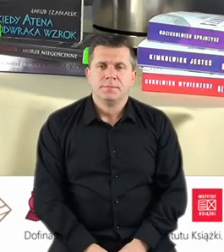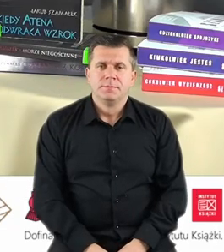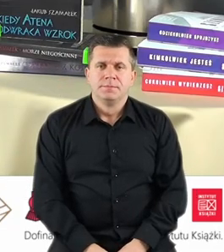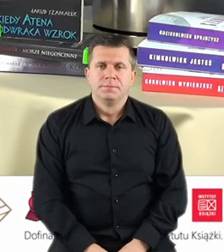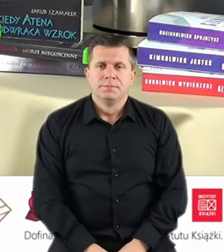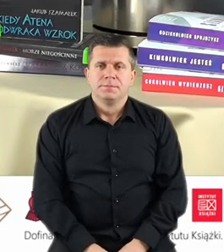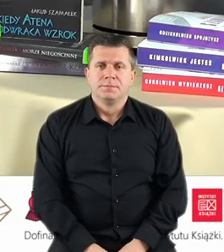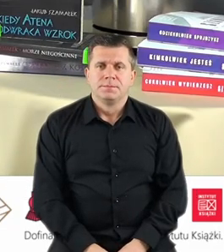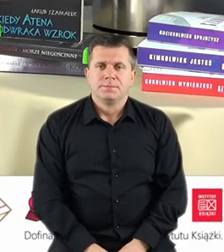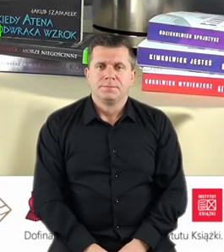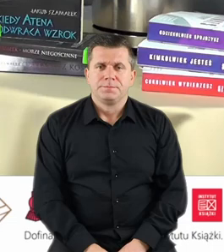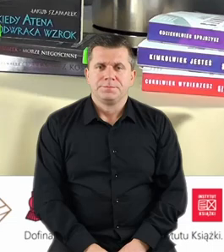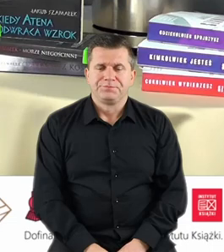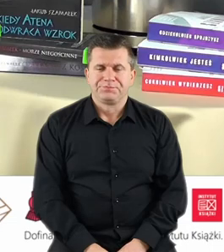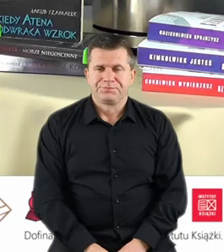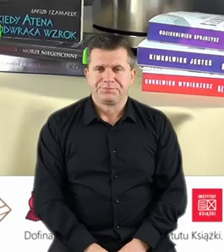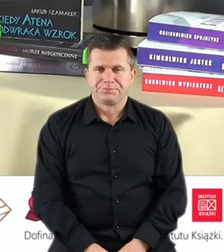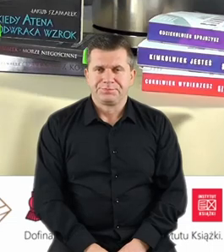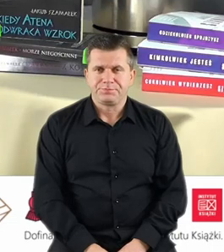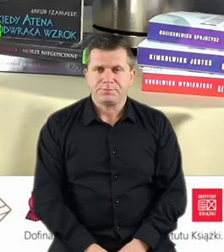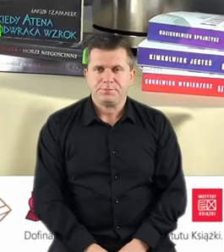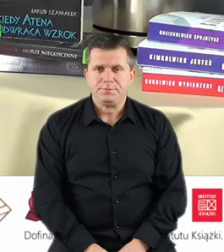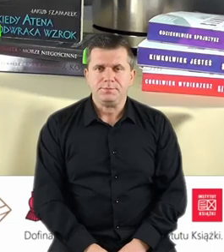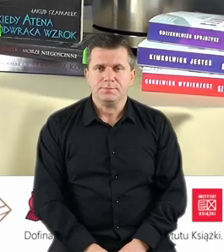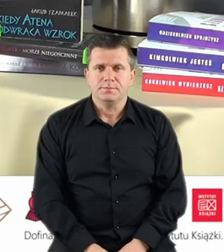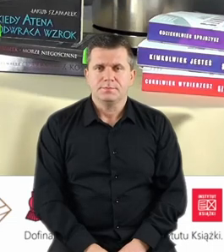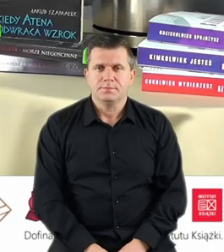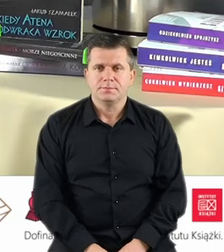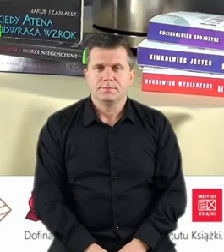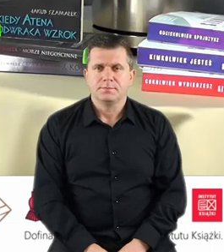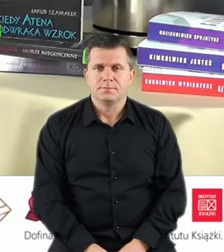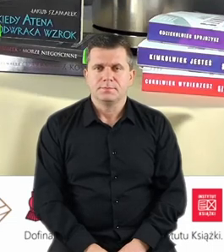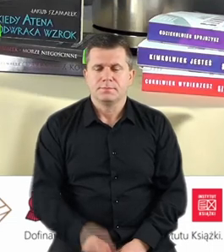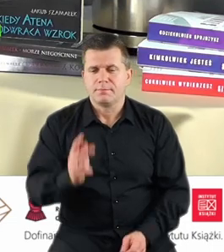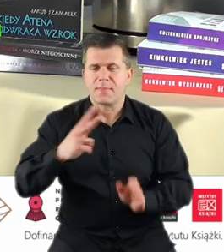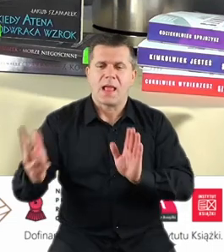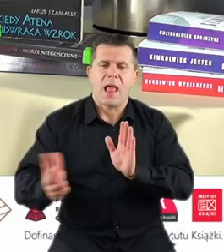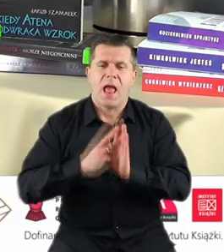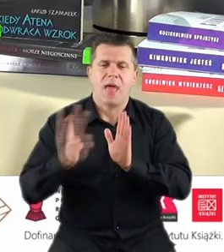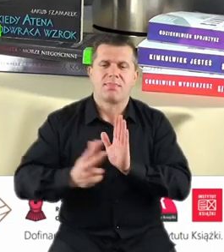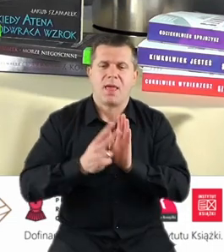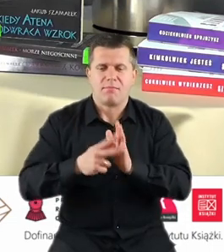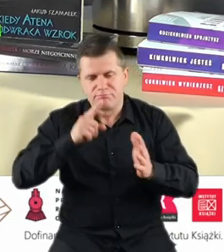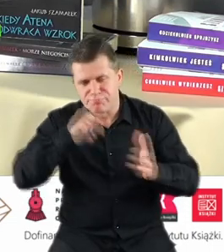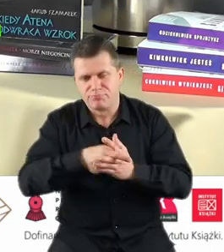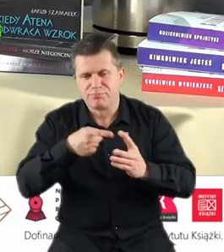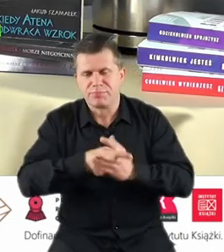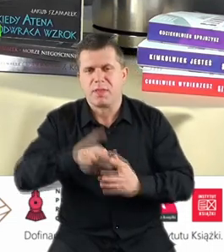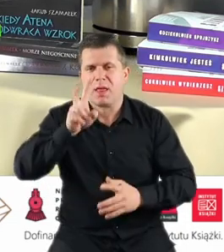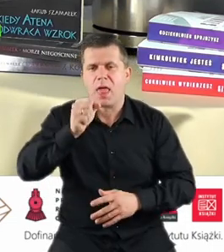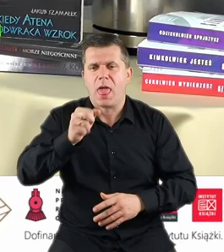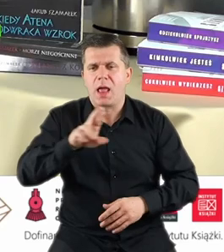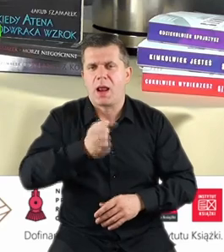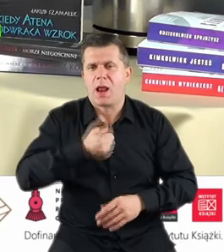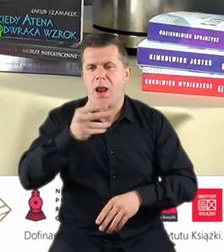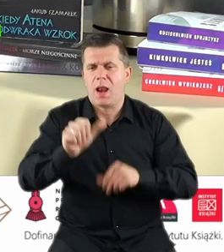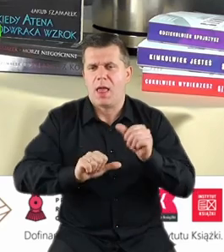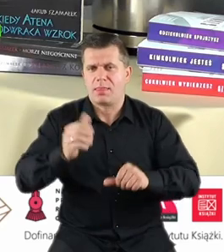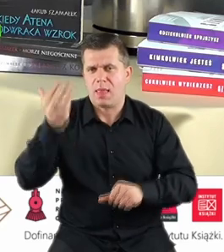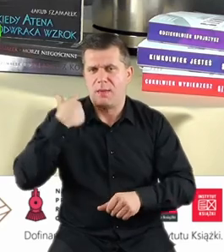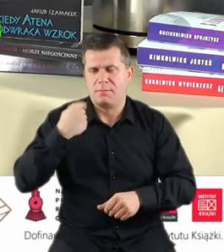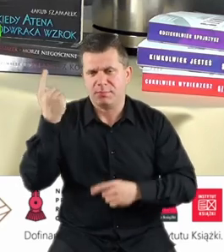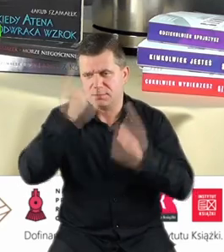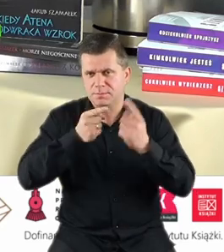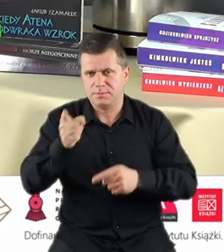jest w to zamieszany i te właśnie ataki hakerskie, które jeszcze parę lat temu to się kojarzyły